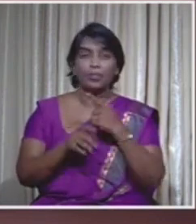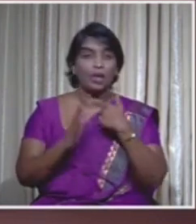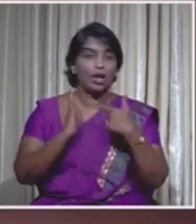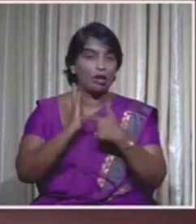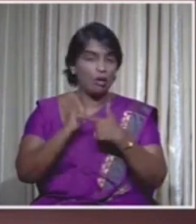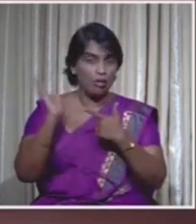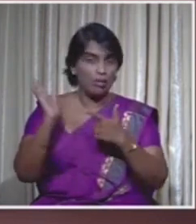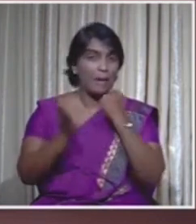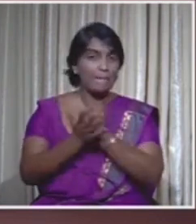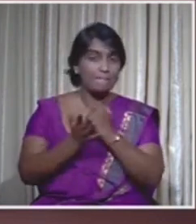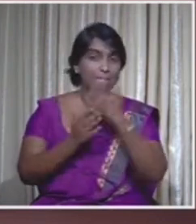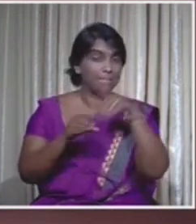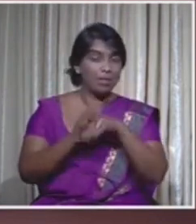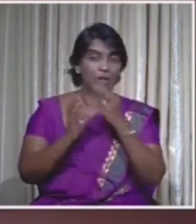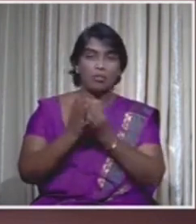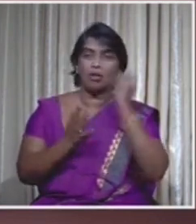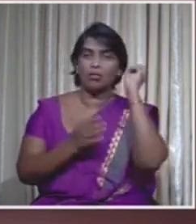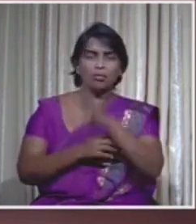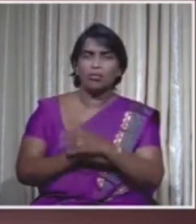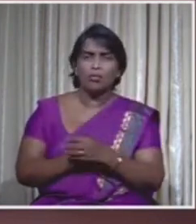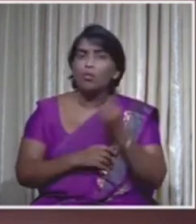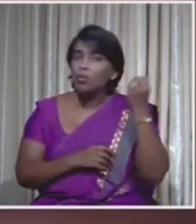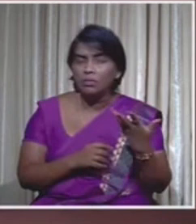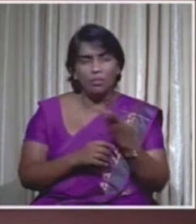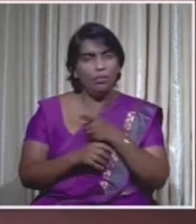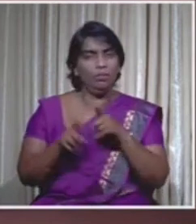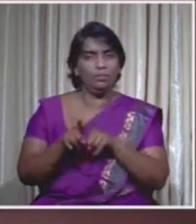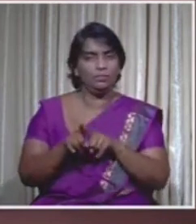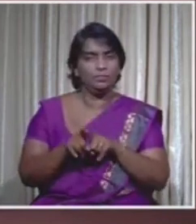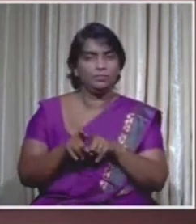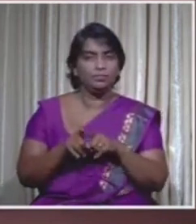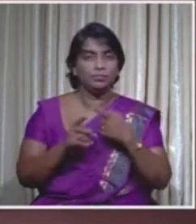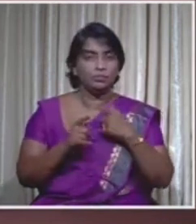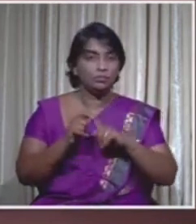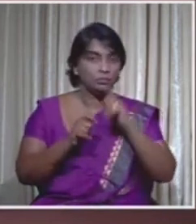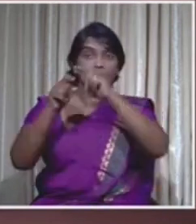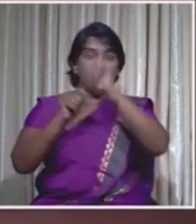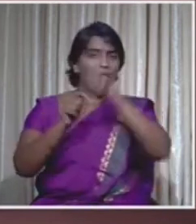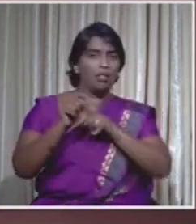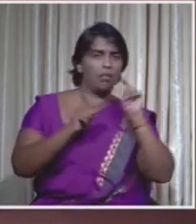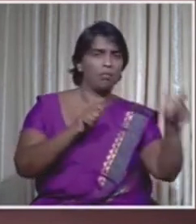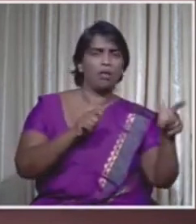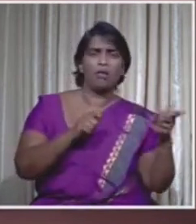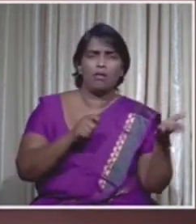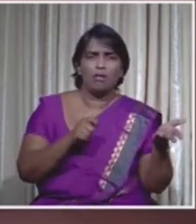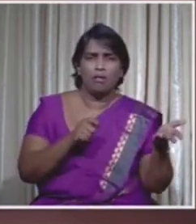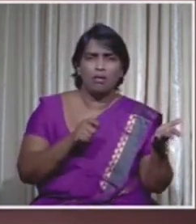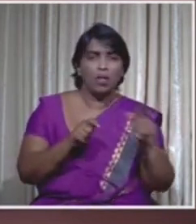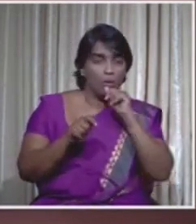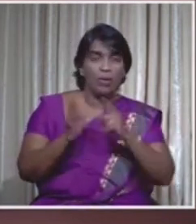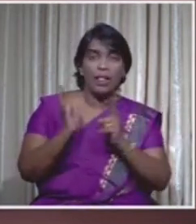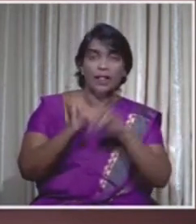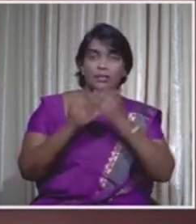සාකාවි මහජන බැංකුවට සල්ලි යවමු කවදාද කරු මන්ත්‍රීතුමනි සප්ලයට නැතුව ඒජන්ට් සල්ලි ගෙවන්නේ සප්ලයට තමයි ණයවර ලිපි